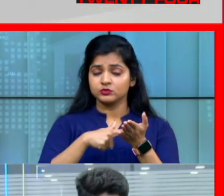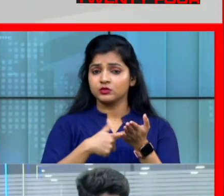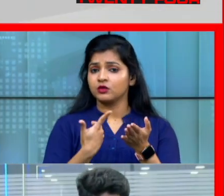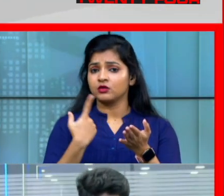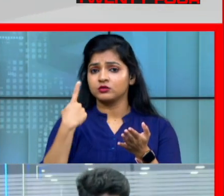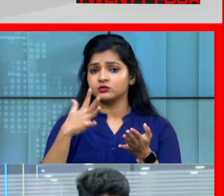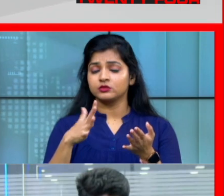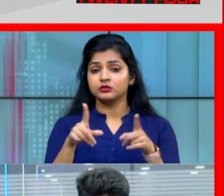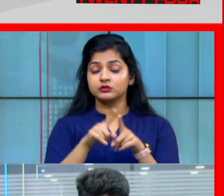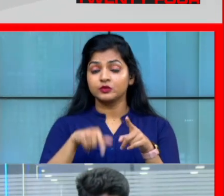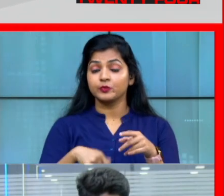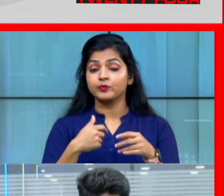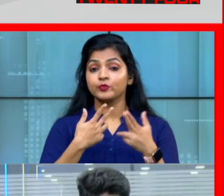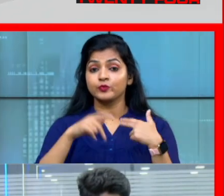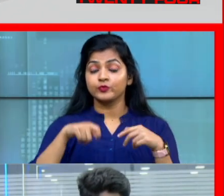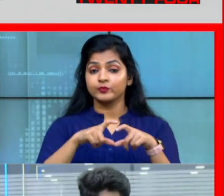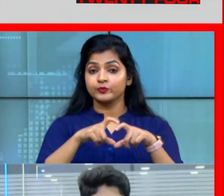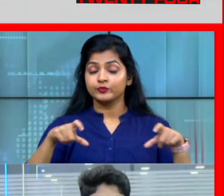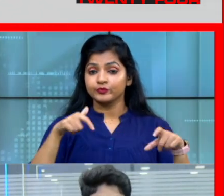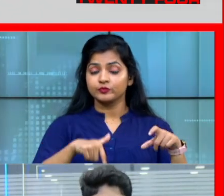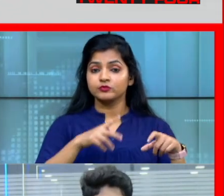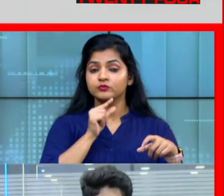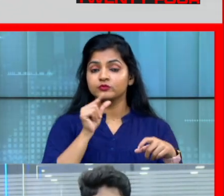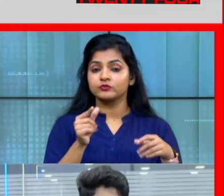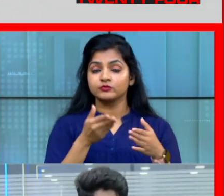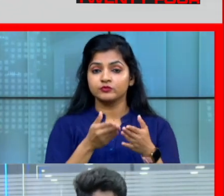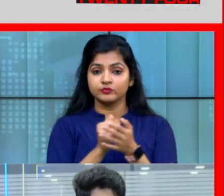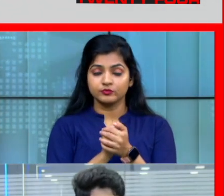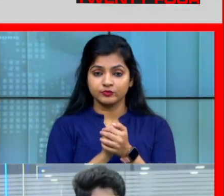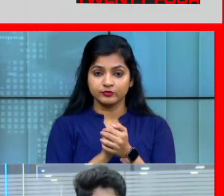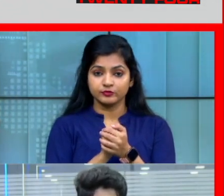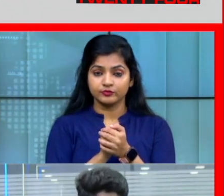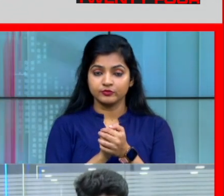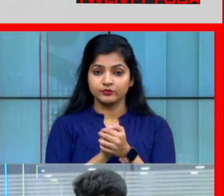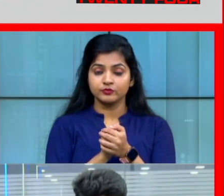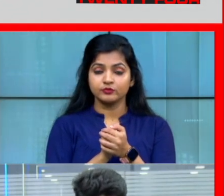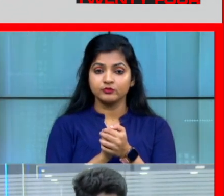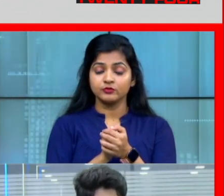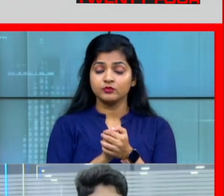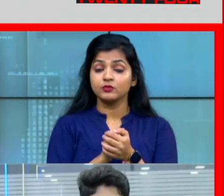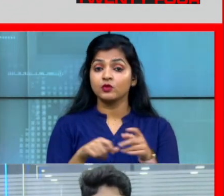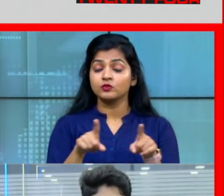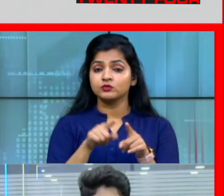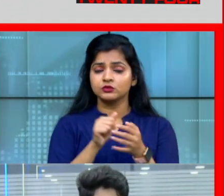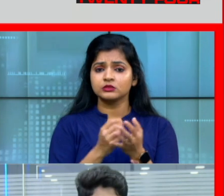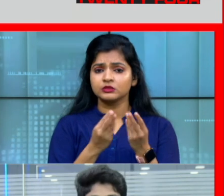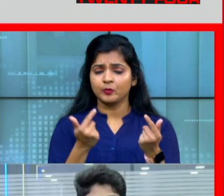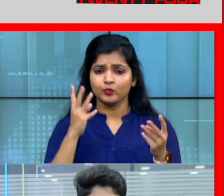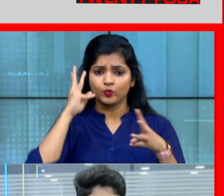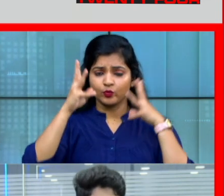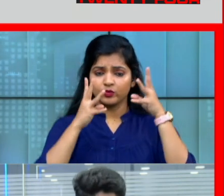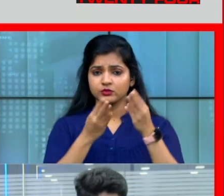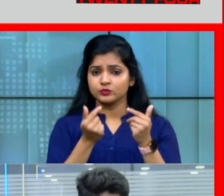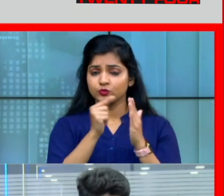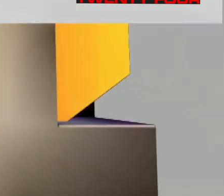അതായത് ജസ്റ്റിസ് JB പർദിവാല, R മഹാദേവൻ എന്നിവരുടെ ബെഞ്ച് ചൂണ്ടിക്കാട്ടിയത്. മാത്രമല്ല, ചില ആശങ്കകൾ കൂടി